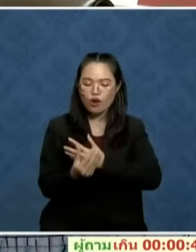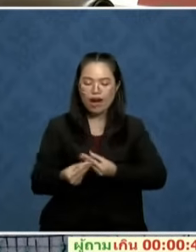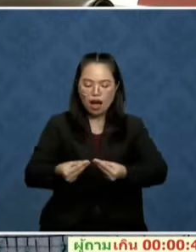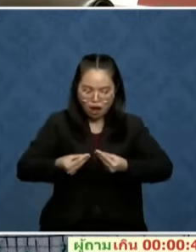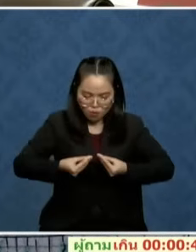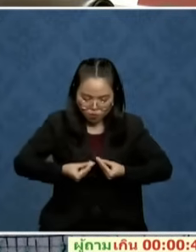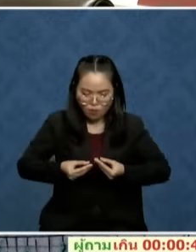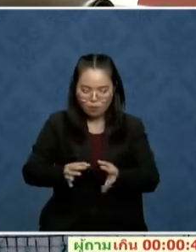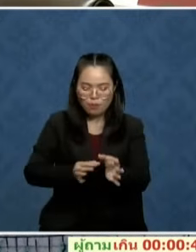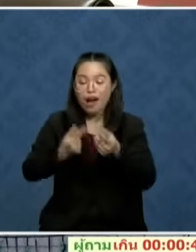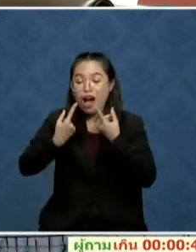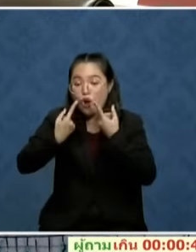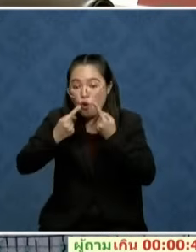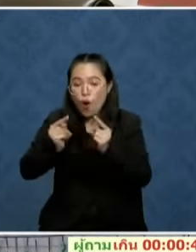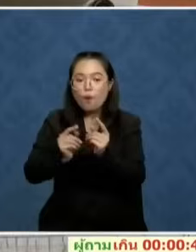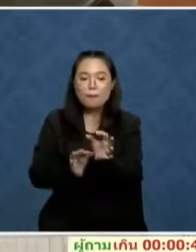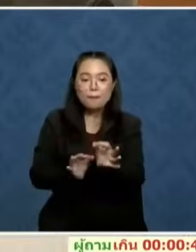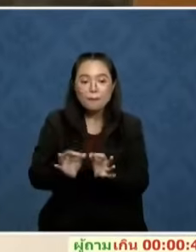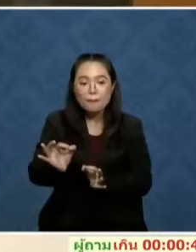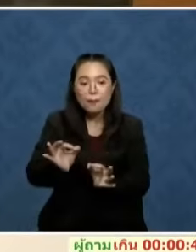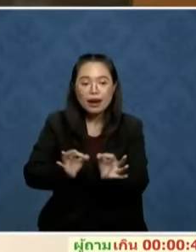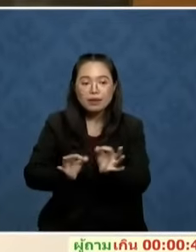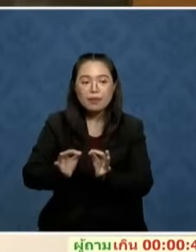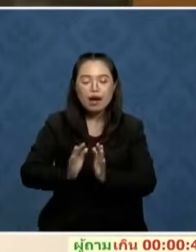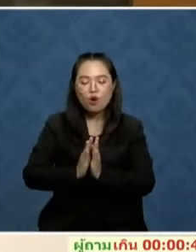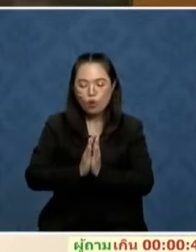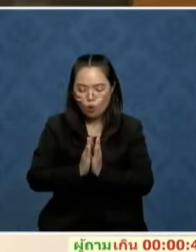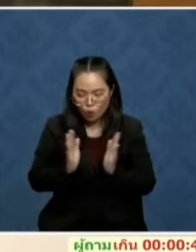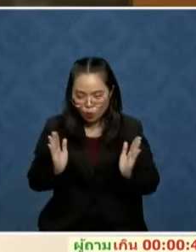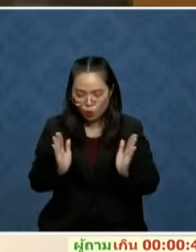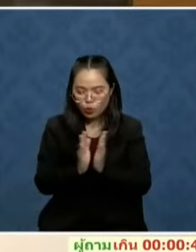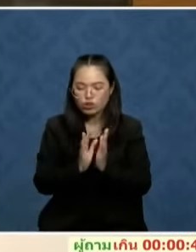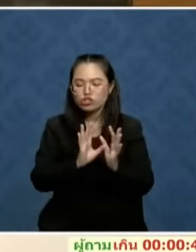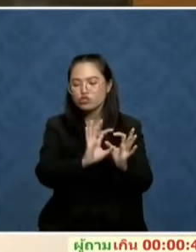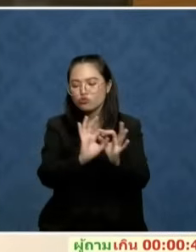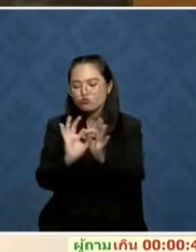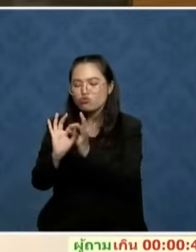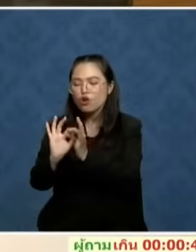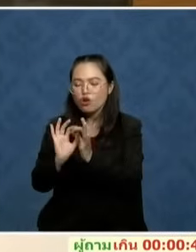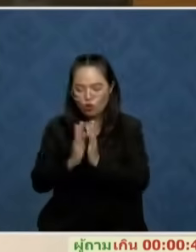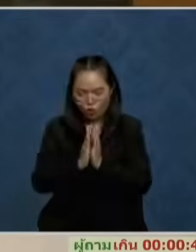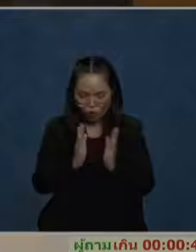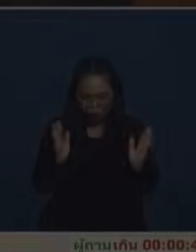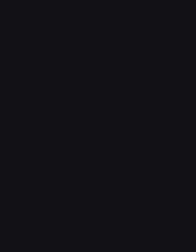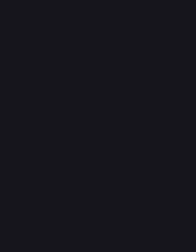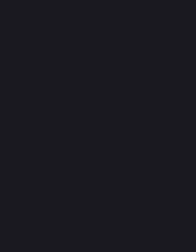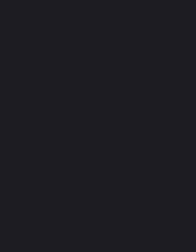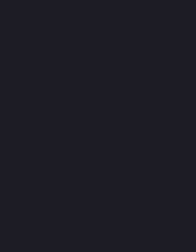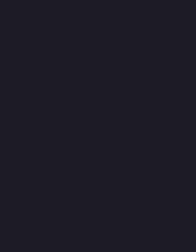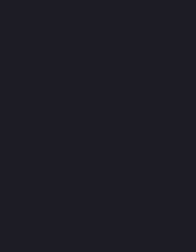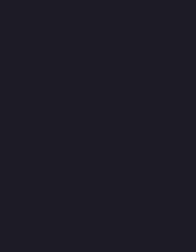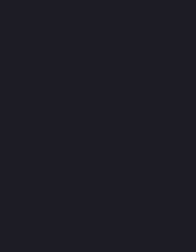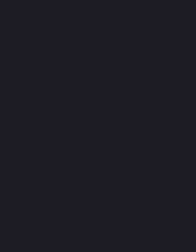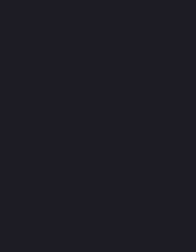จงแล้วก็ขอบคุณในความห่วงใยในทุกๆมิติของท่านส.ส.ผู้ทรงเกียรติครับ